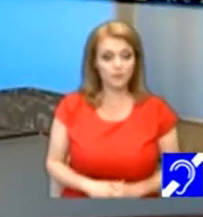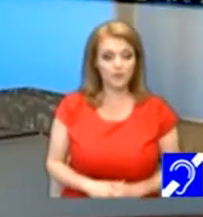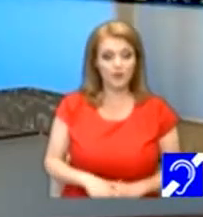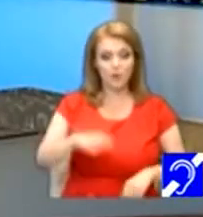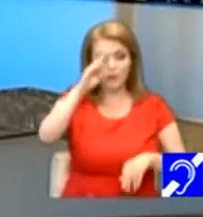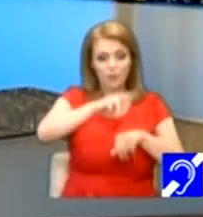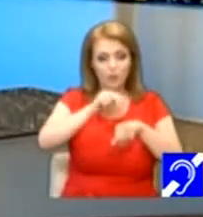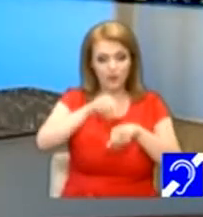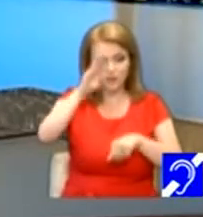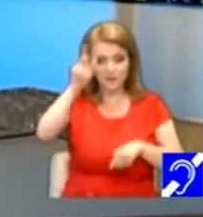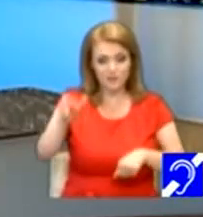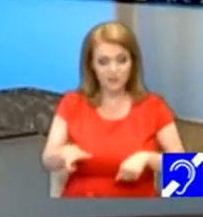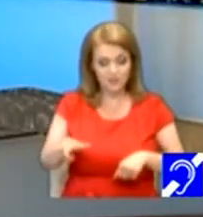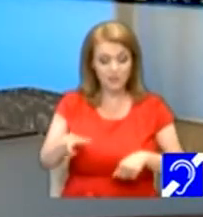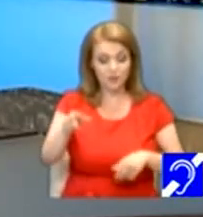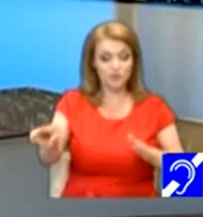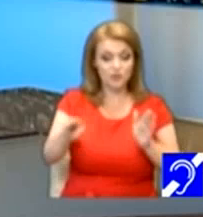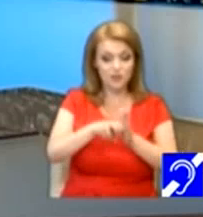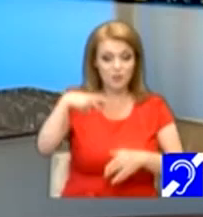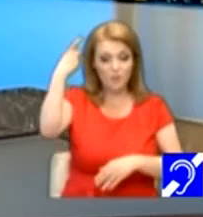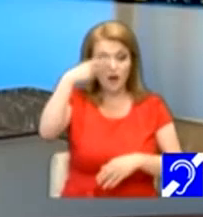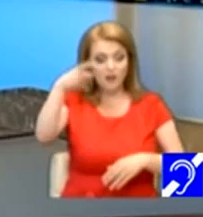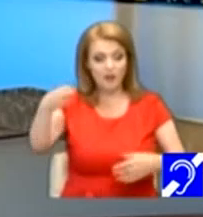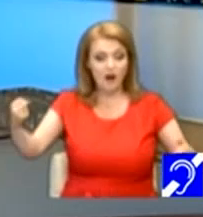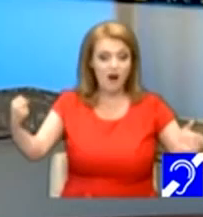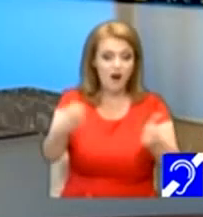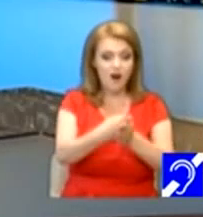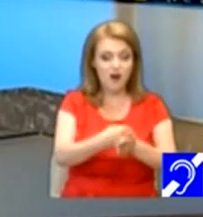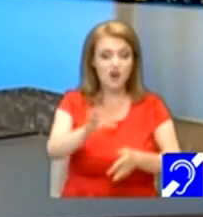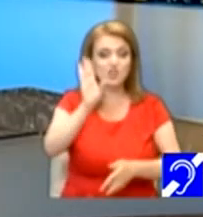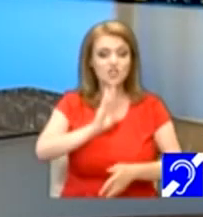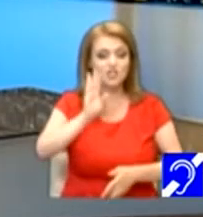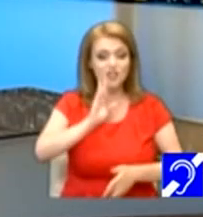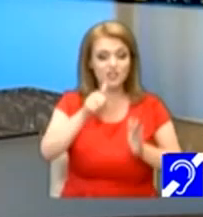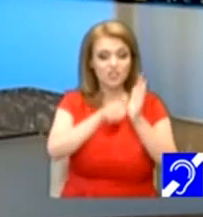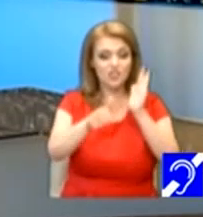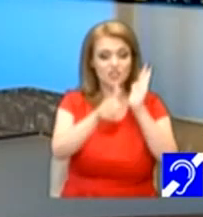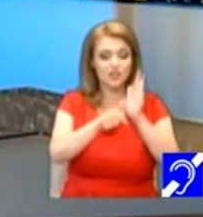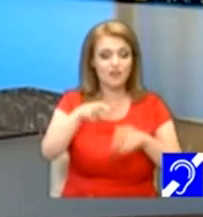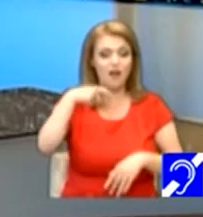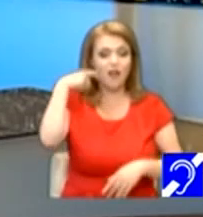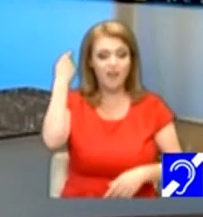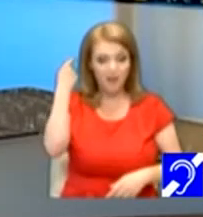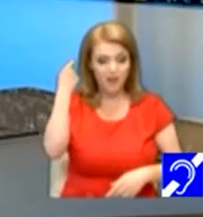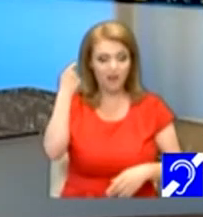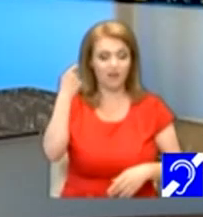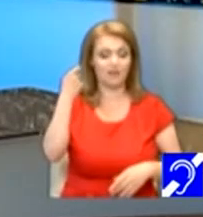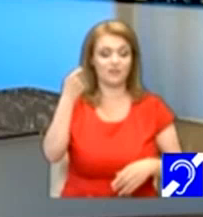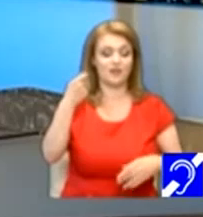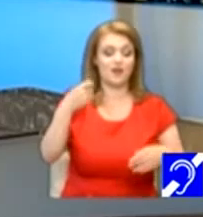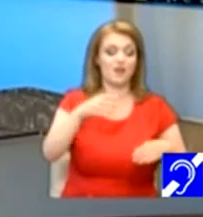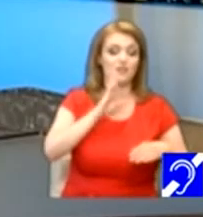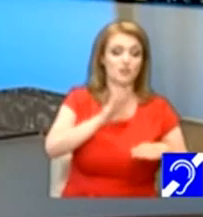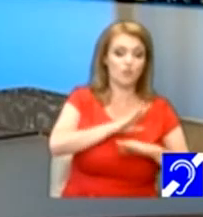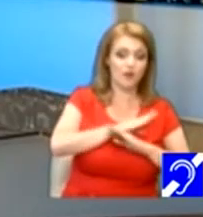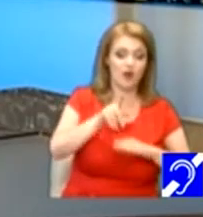Un polițist beat a lovit mortal cu mașina o femeie de 66 de ani din satul Târnova, raionul Dondușeni, și a părăsit locul